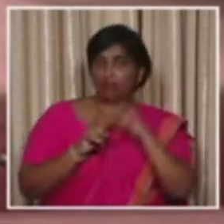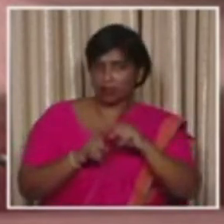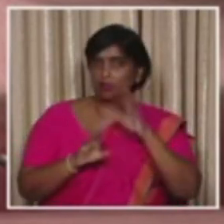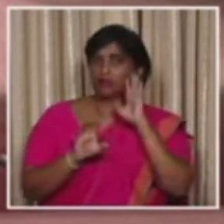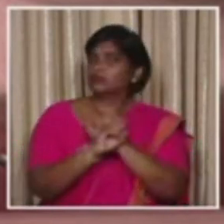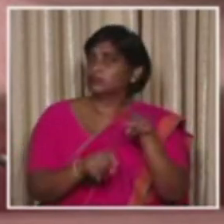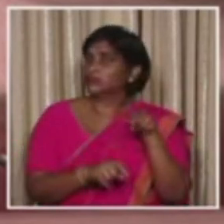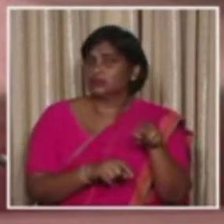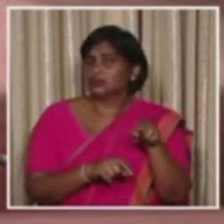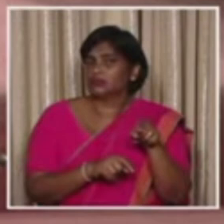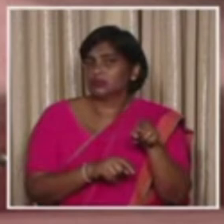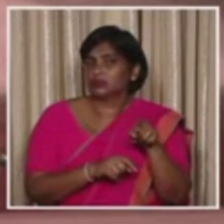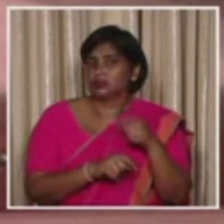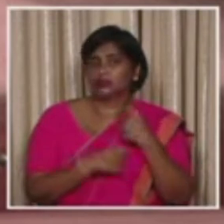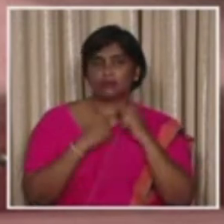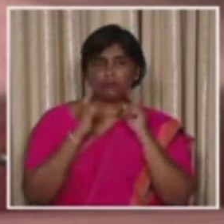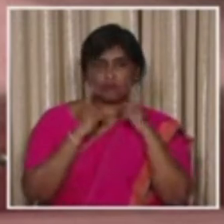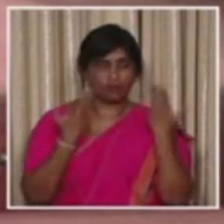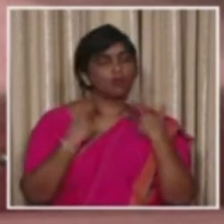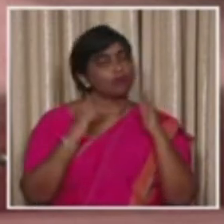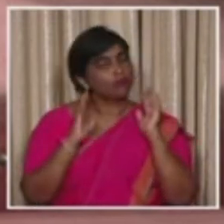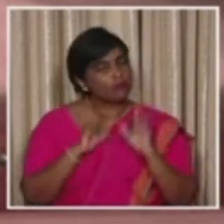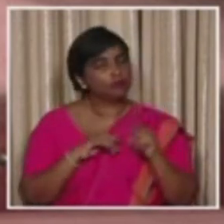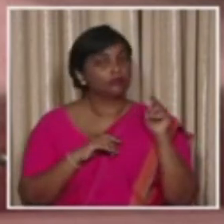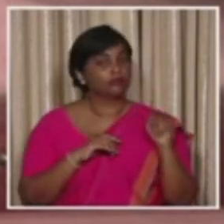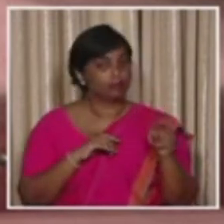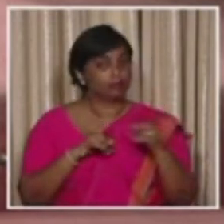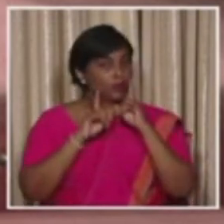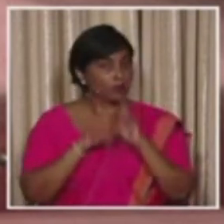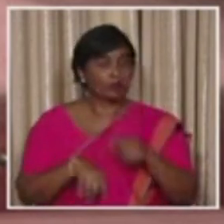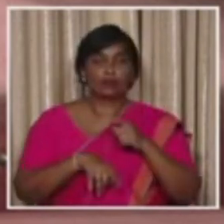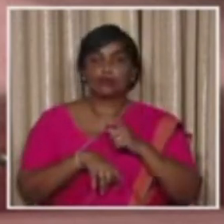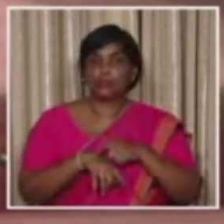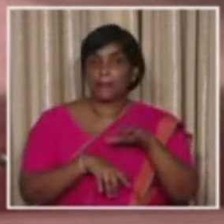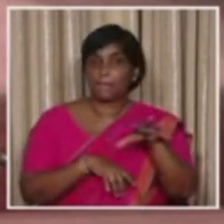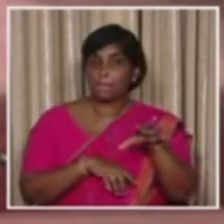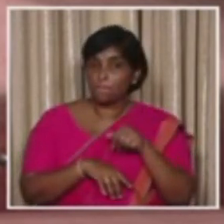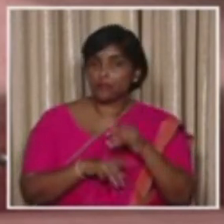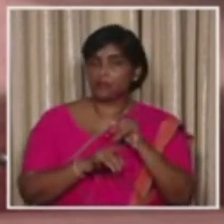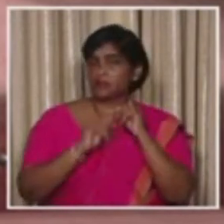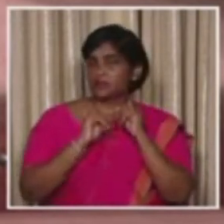அப்படி ஒரு சந்தர்ப்பத்தை பயன்படுத்தி மிகவும் கேவலமான முறையிலே